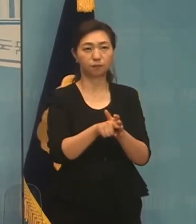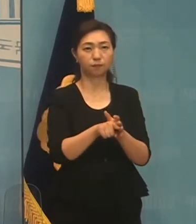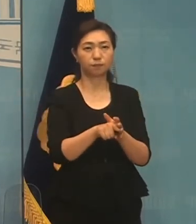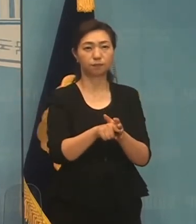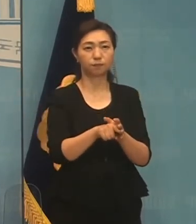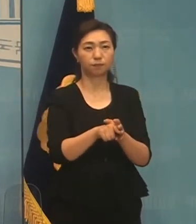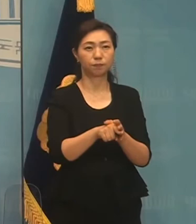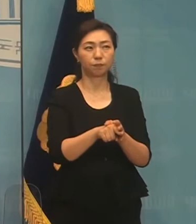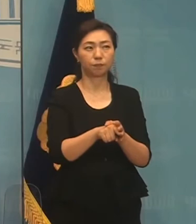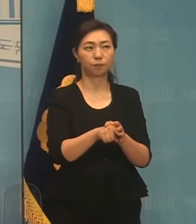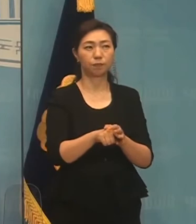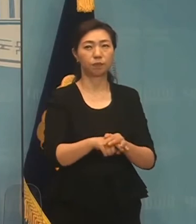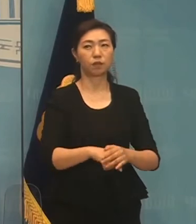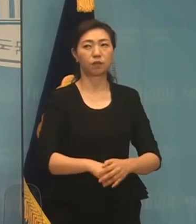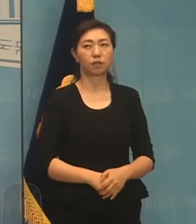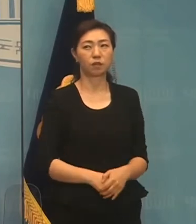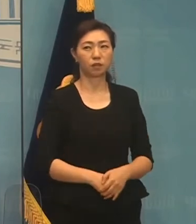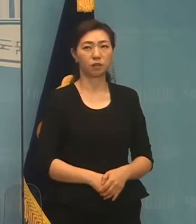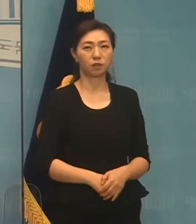이 자리에